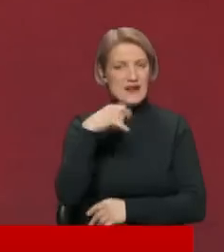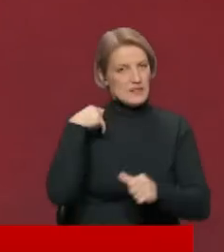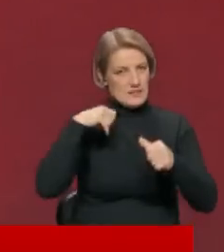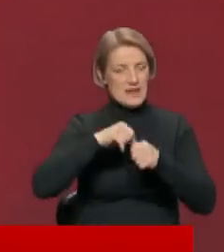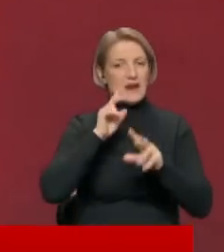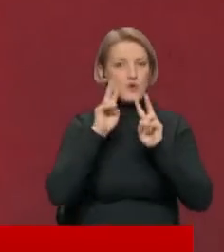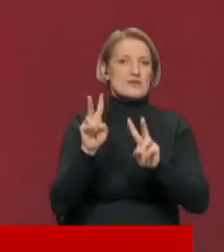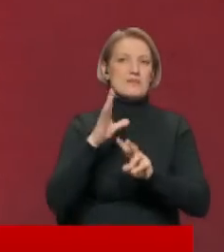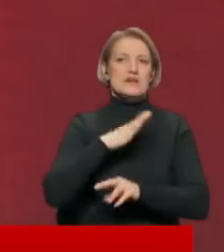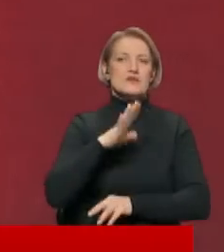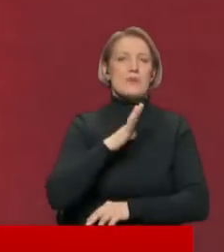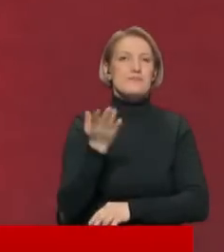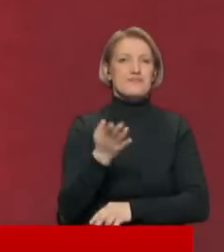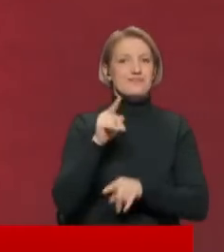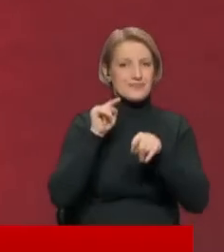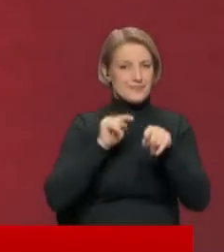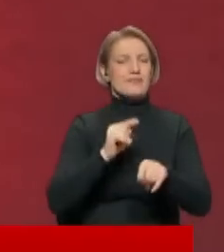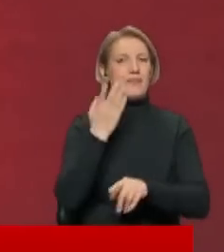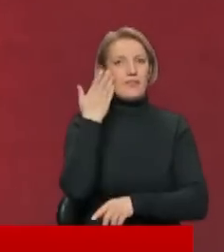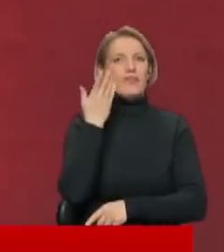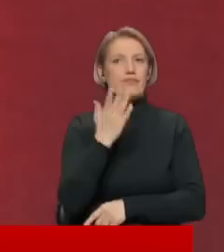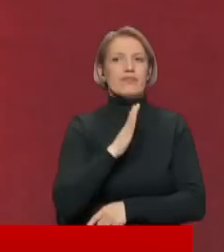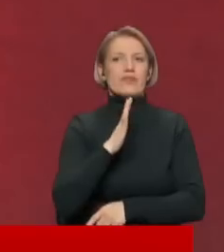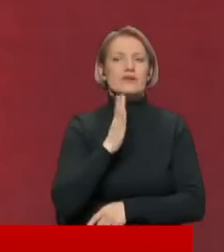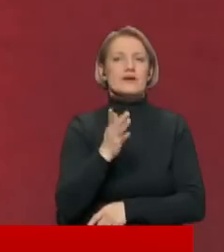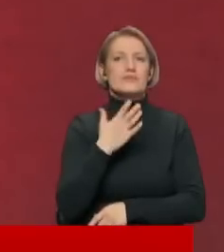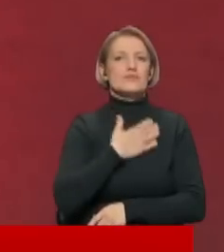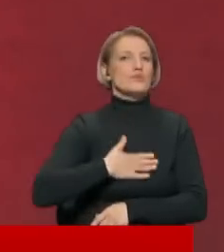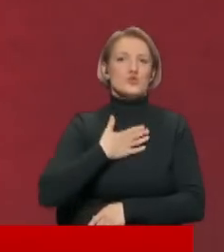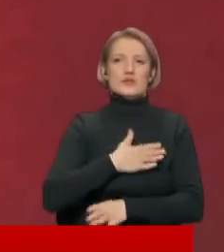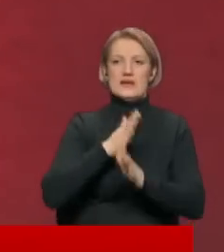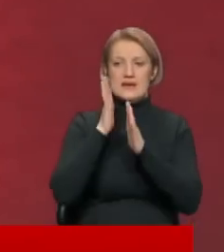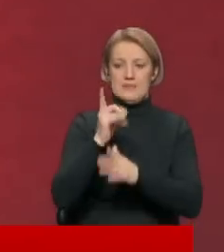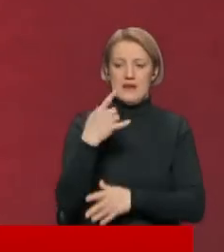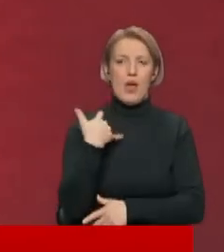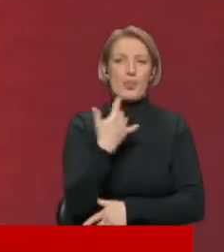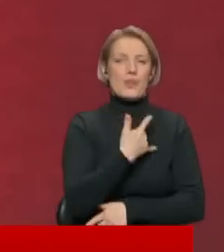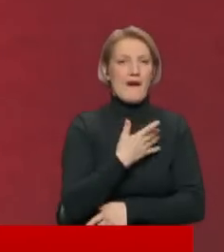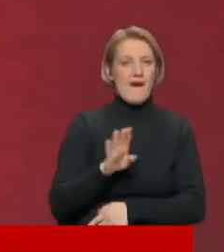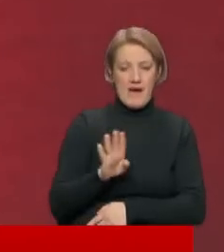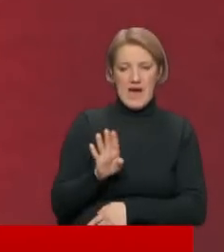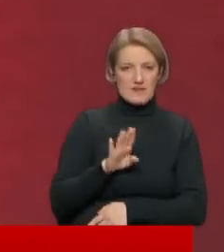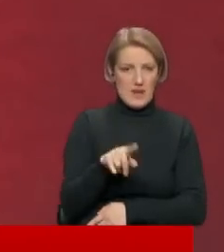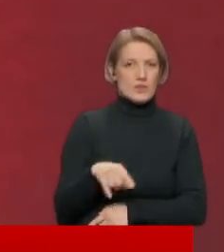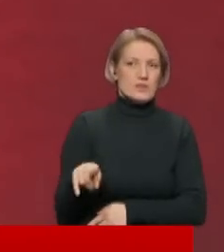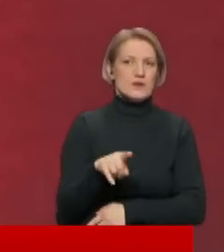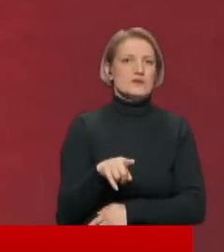bir kez daha göstermek istiyorum Eğer takip eden izleyicilerimiz varsa Bursa'ya gideceğiz bir anne evlatlarını